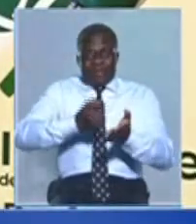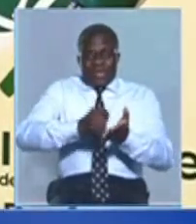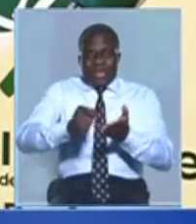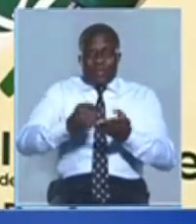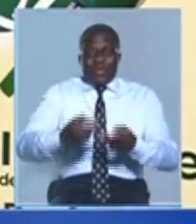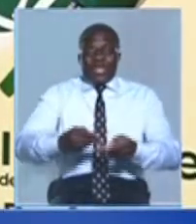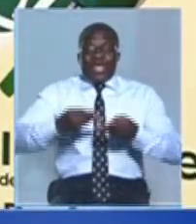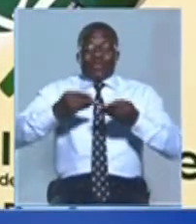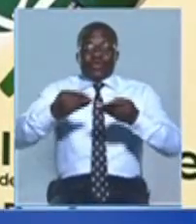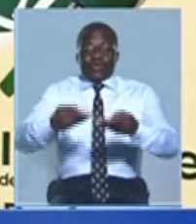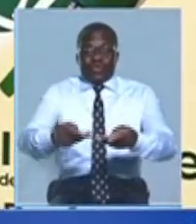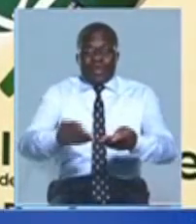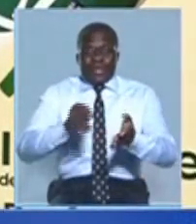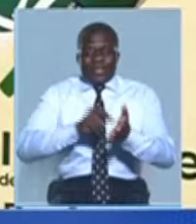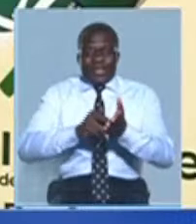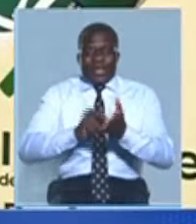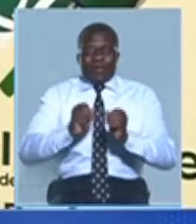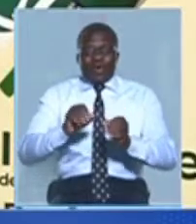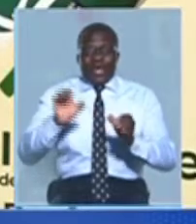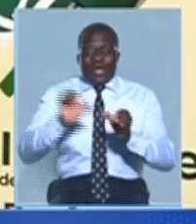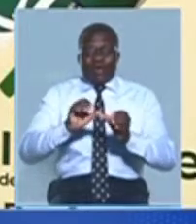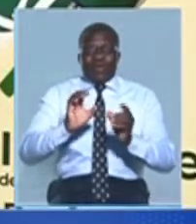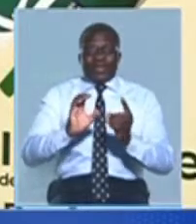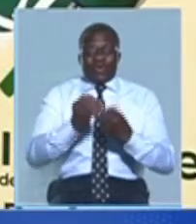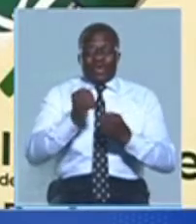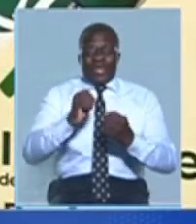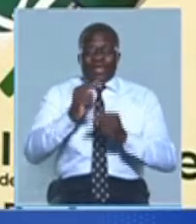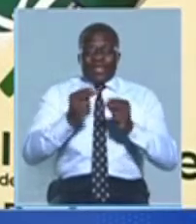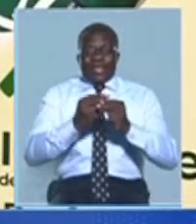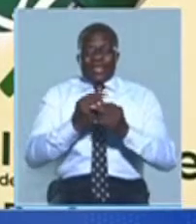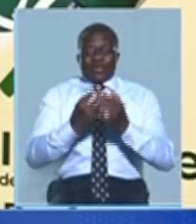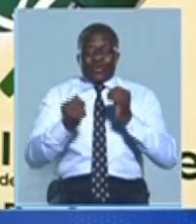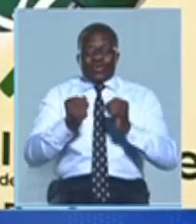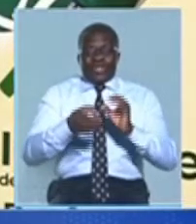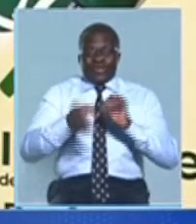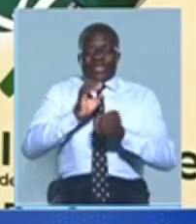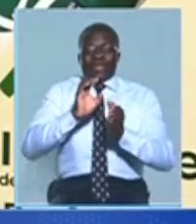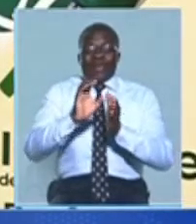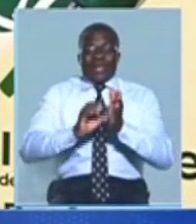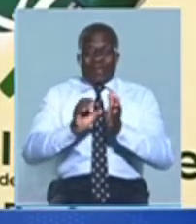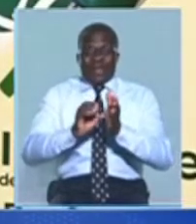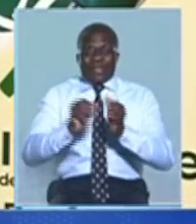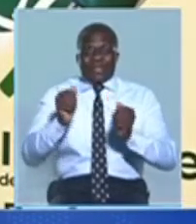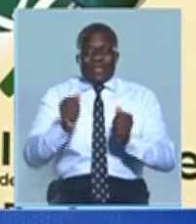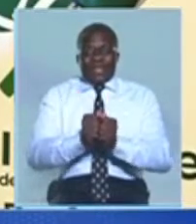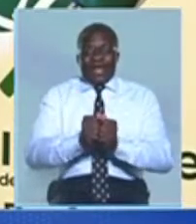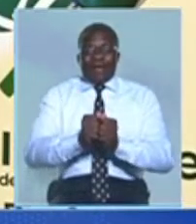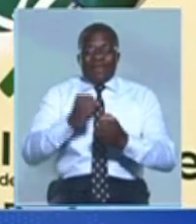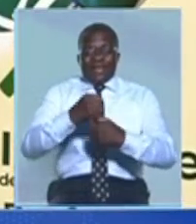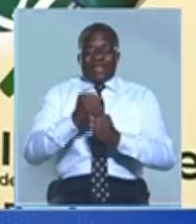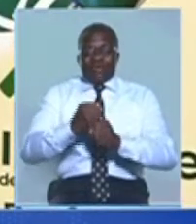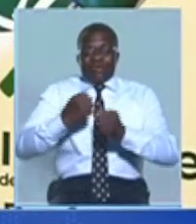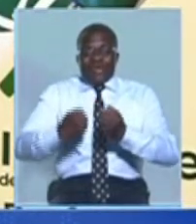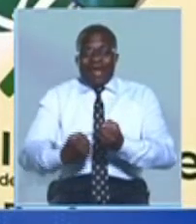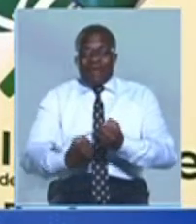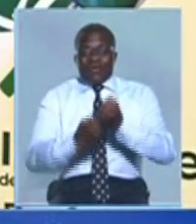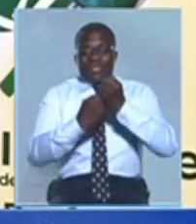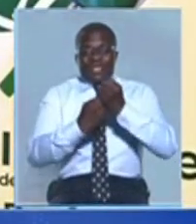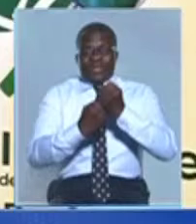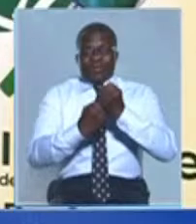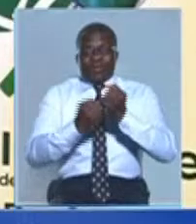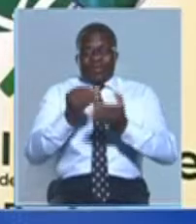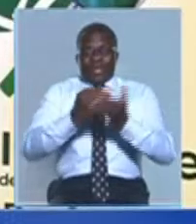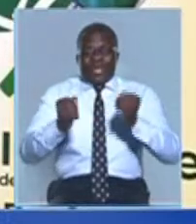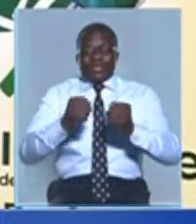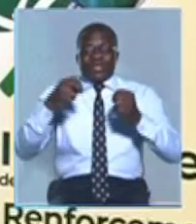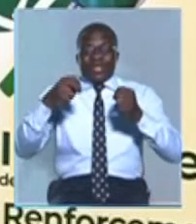soumettre des rapports à la Convention cadre des Nations Unies sur les changements climatiques avec des composantes renforcées des